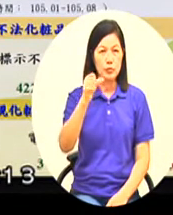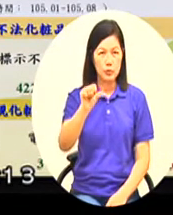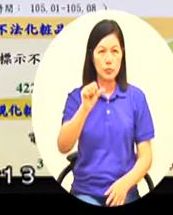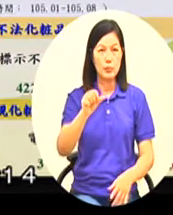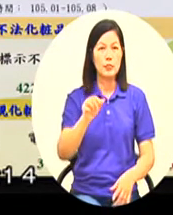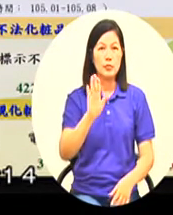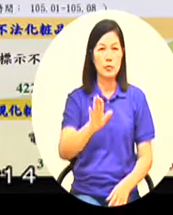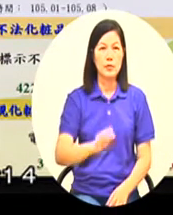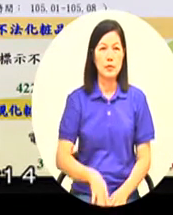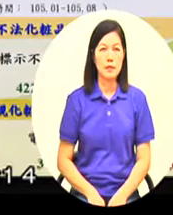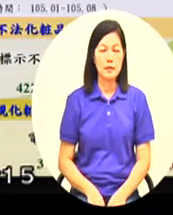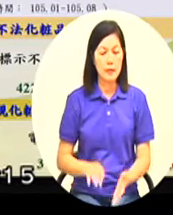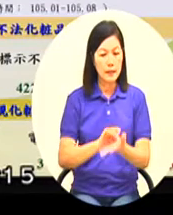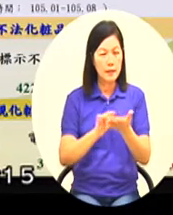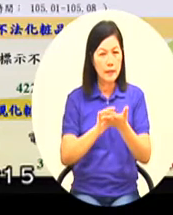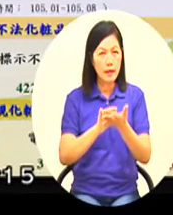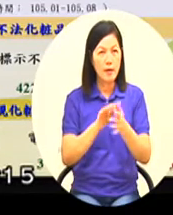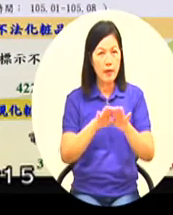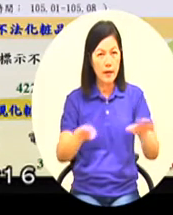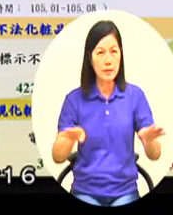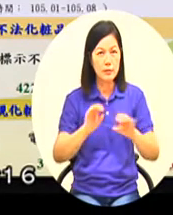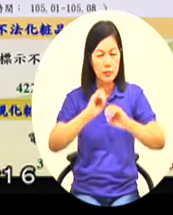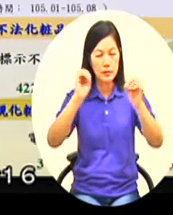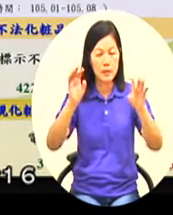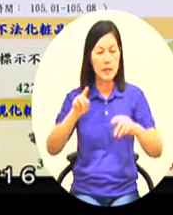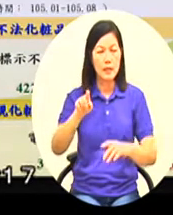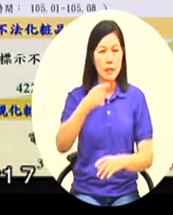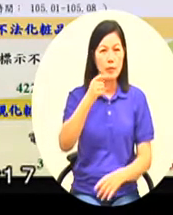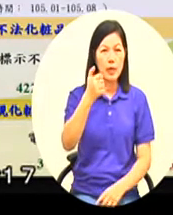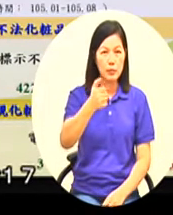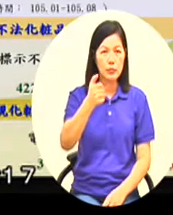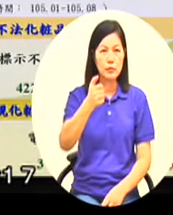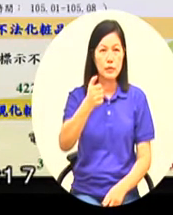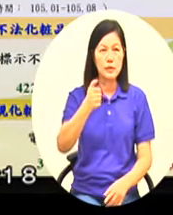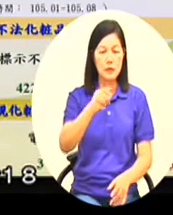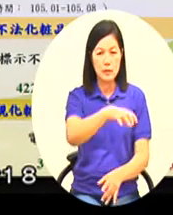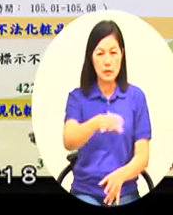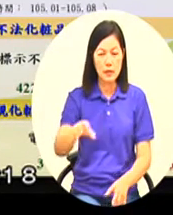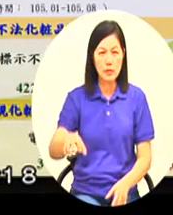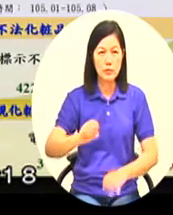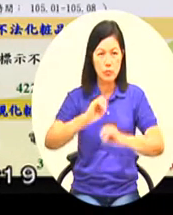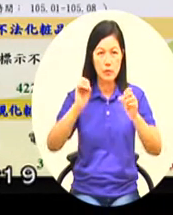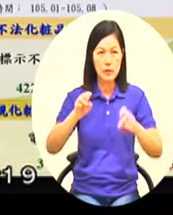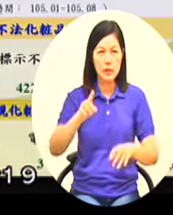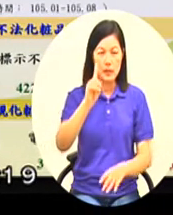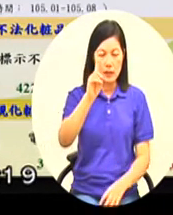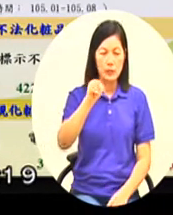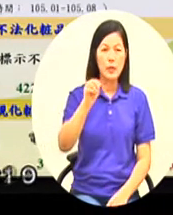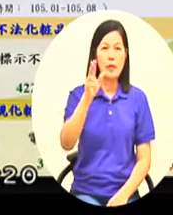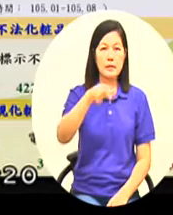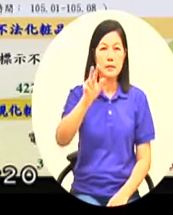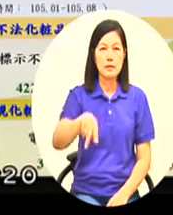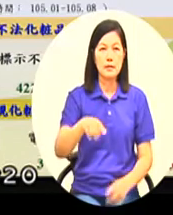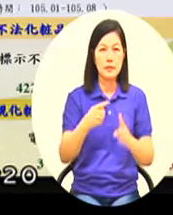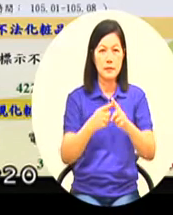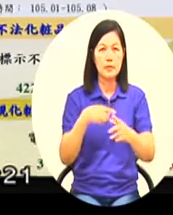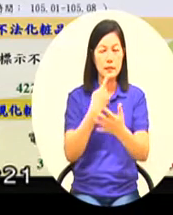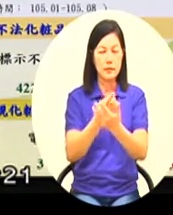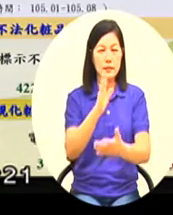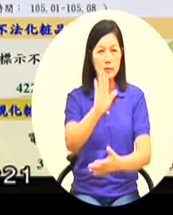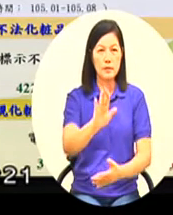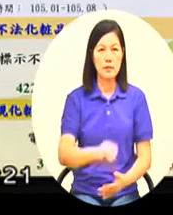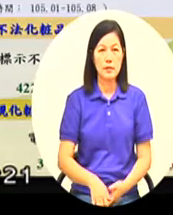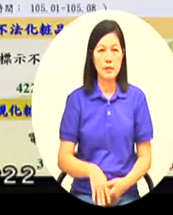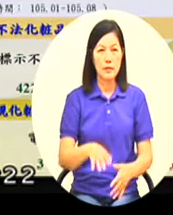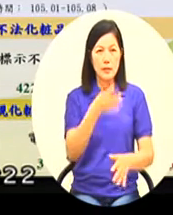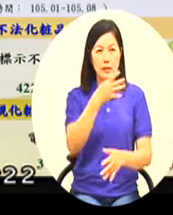的一个用药安全的宣导，总共是150场次，超过17000人次的参加。那以下是表列